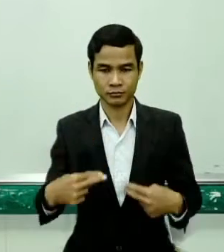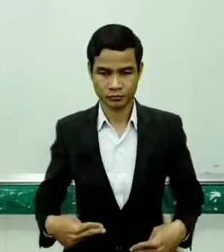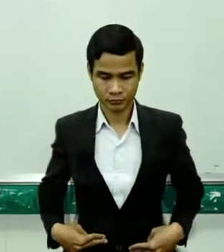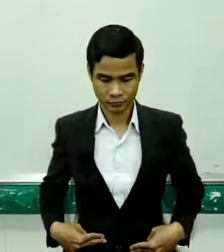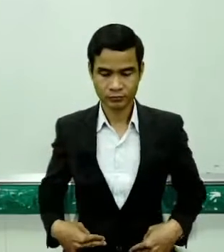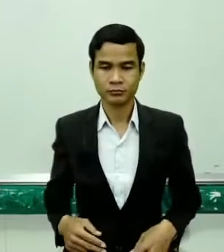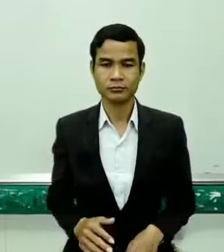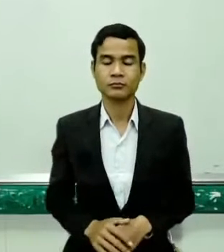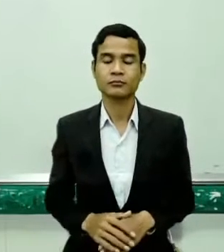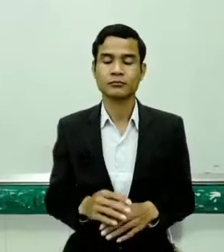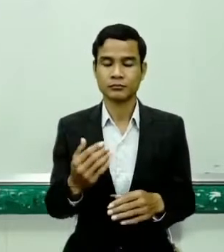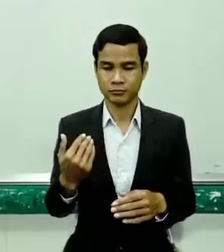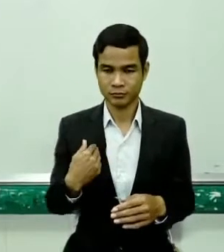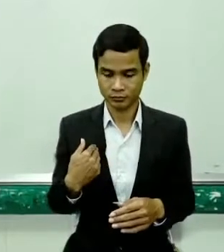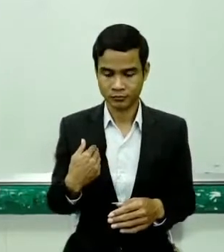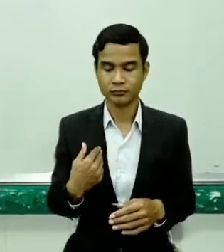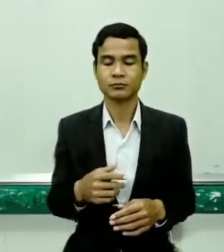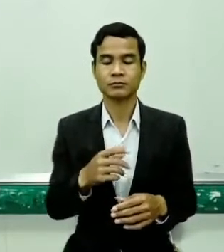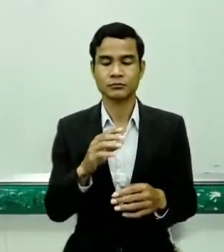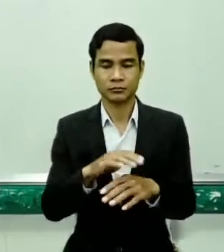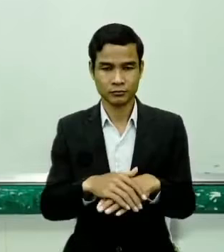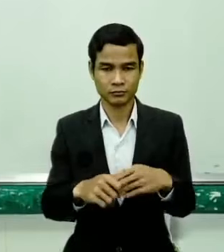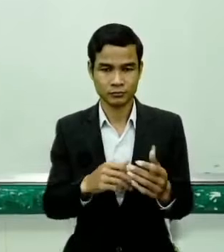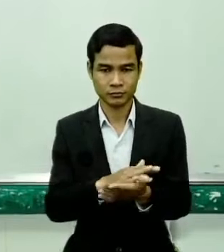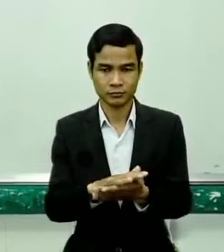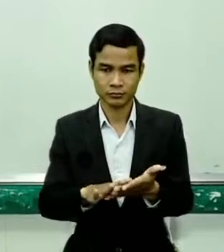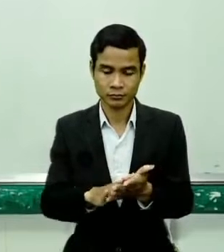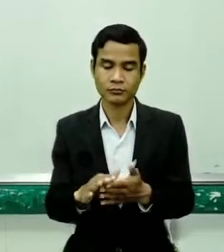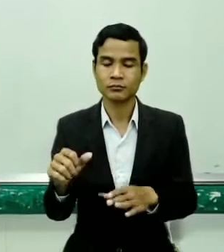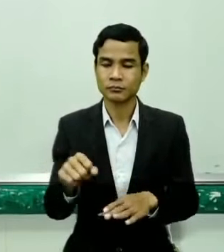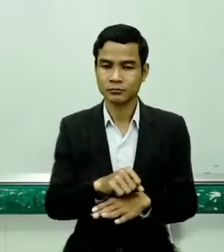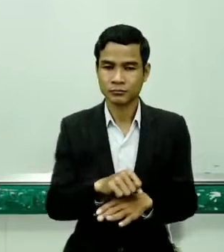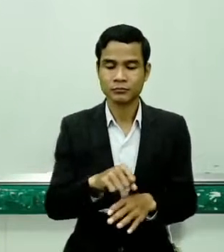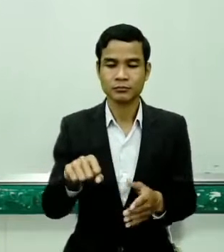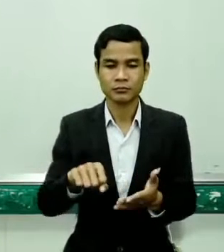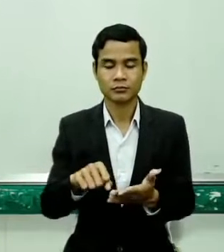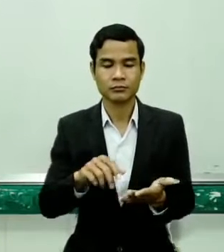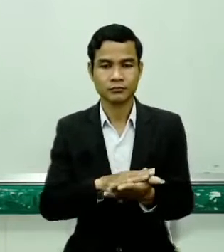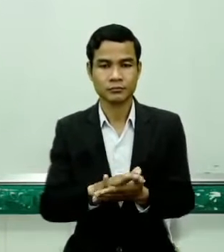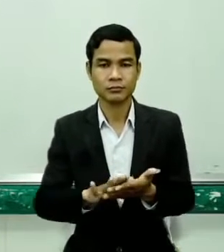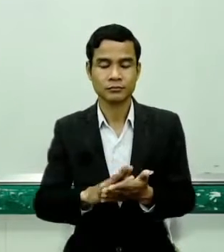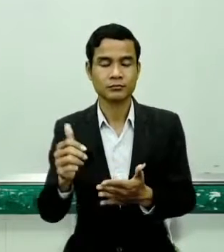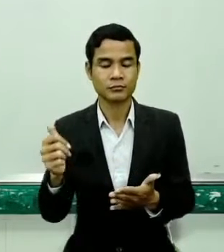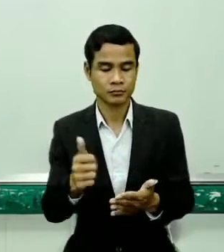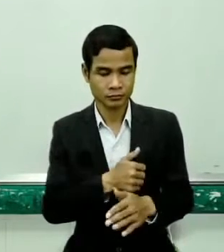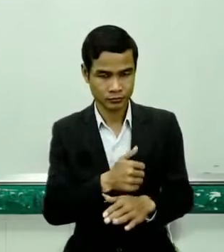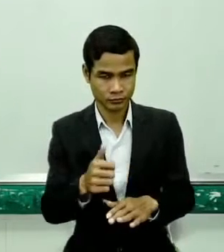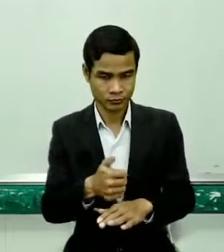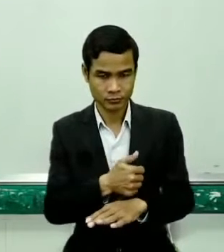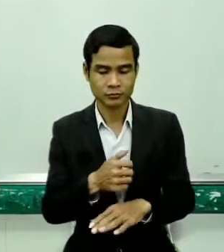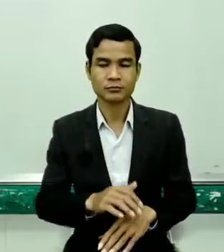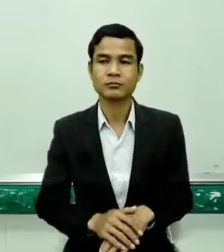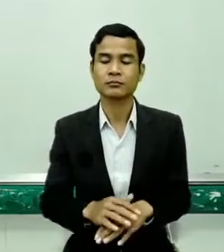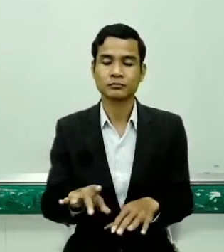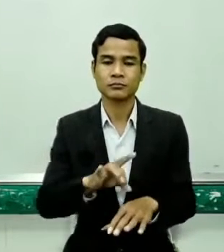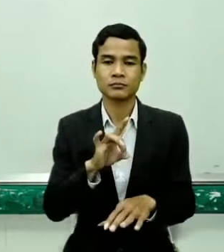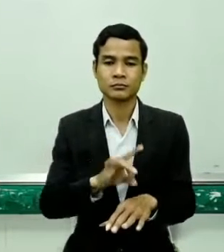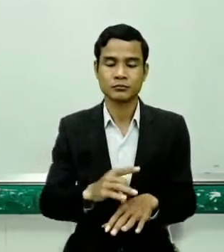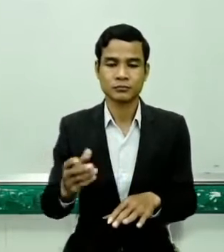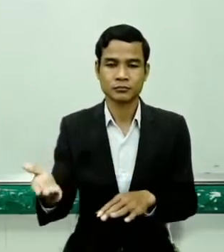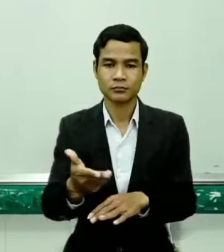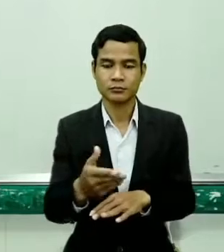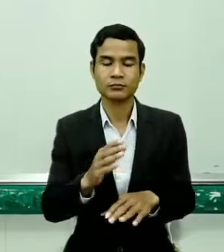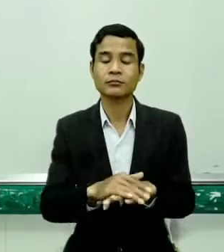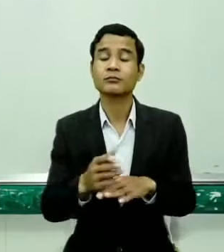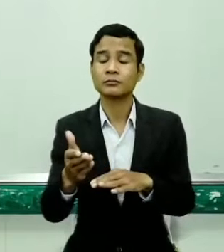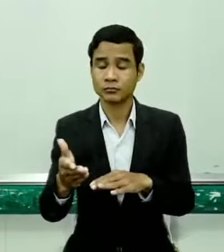hà phị bà miền đội chía liên đài chìa mùi sập bú à có rư co chèl nơi pi để con côn trên được